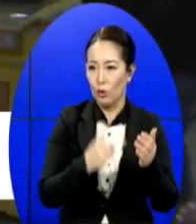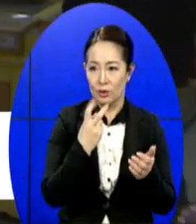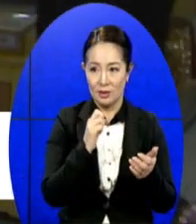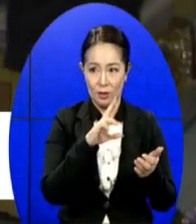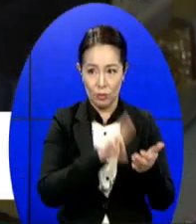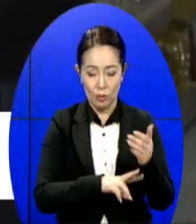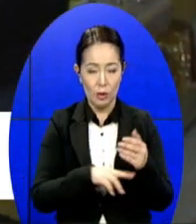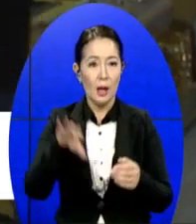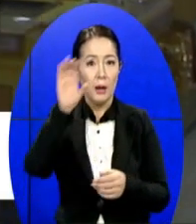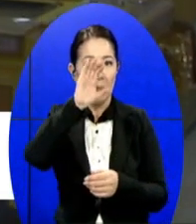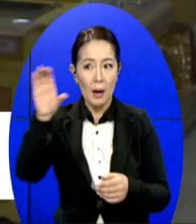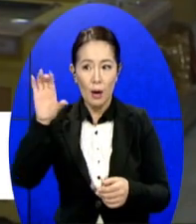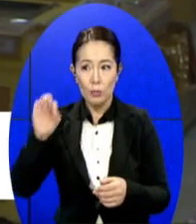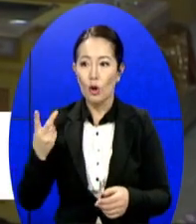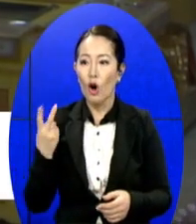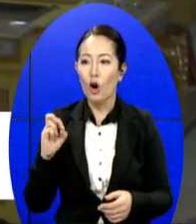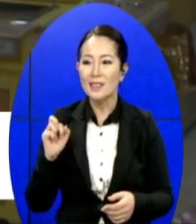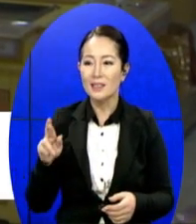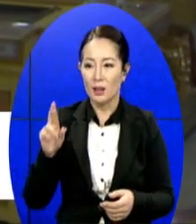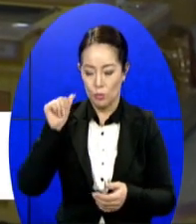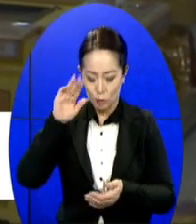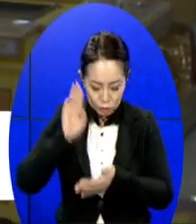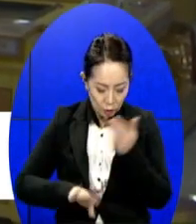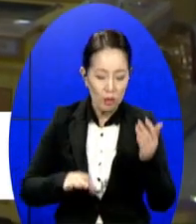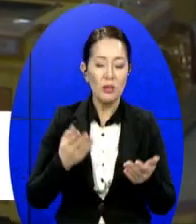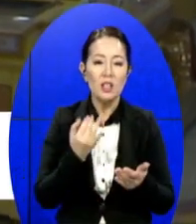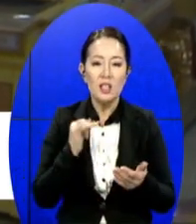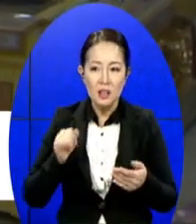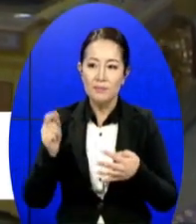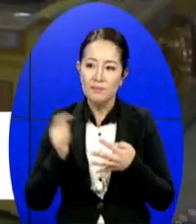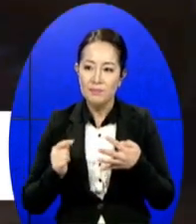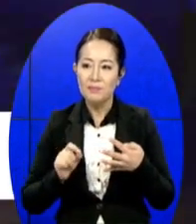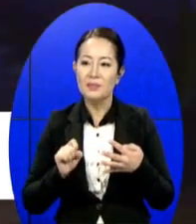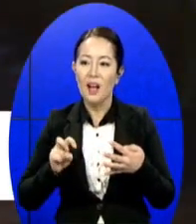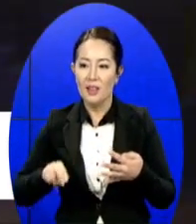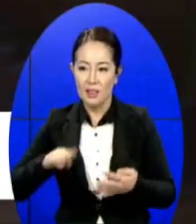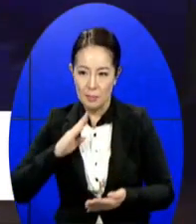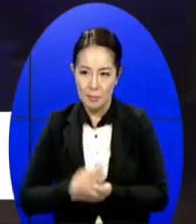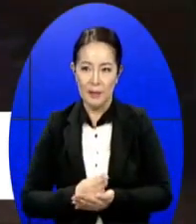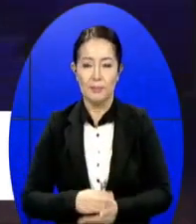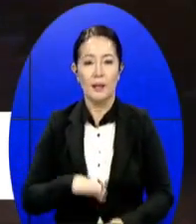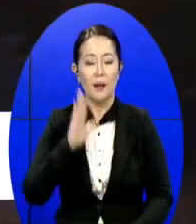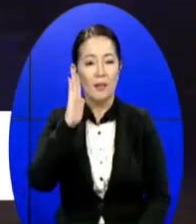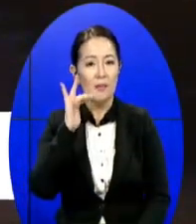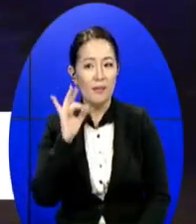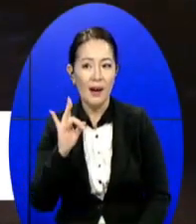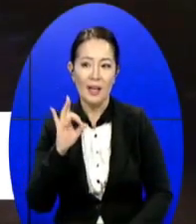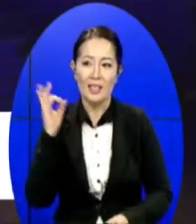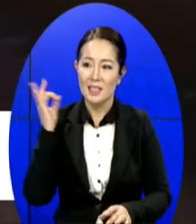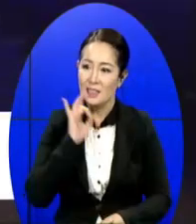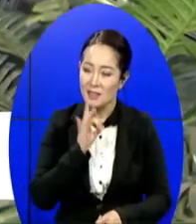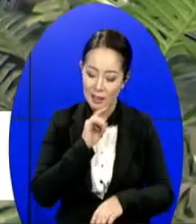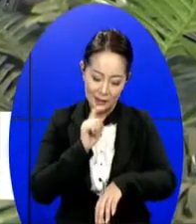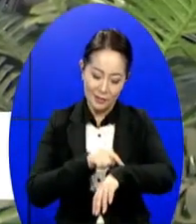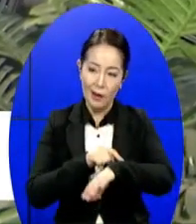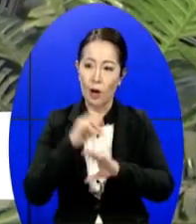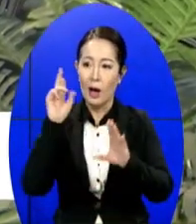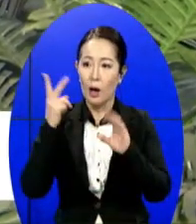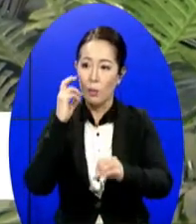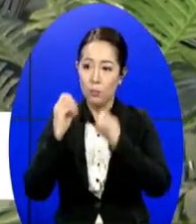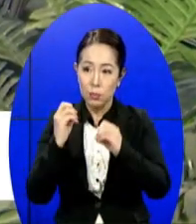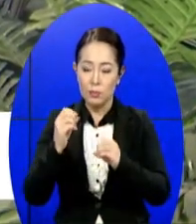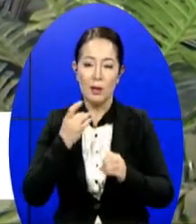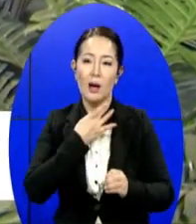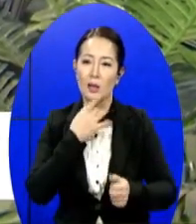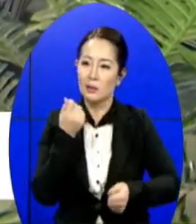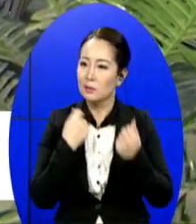нэгж байгуулга байх юм бол 20 сая төгрөгөөр торгох ийм одоо заалт тавьгаа. Бар ресторан цагийн хуваарийн дагуу тэгтэг цагаас хойш арх